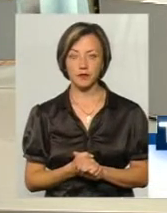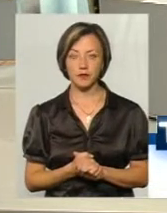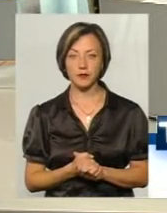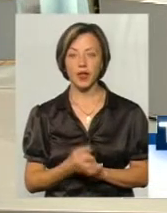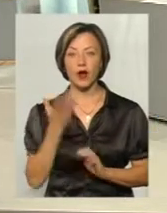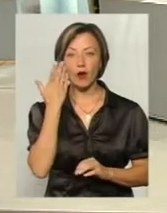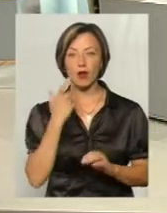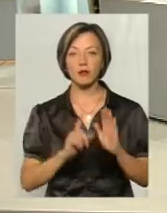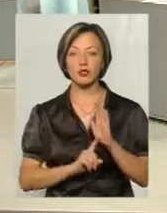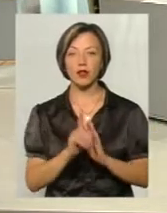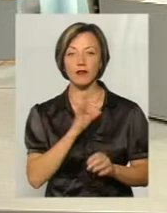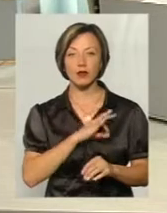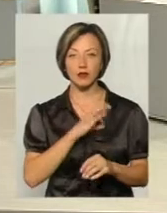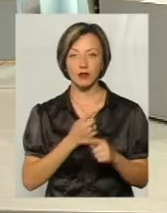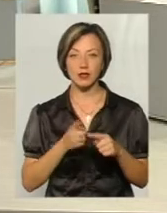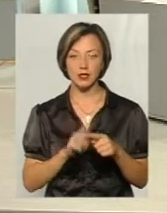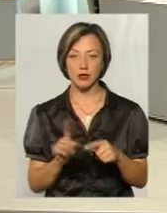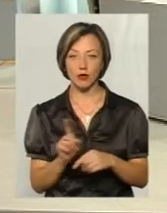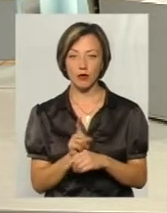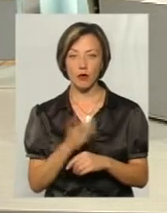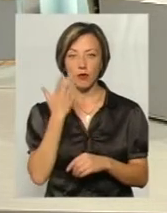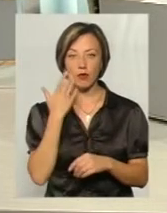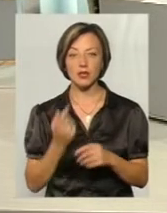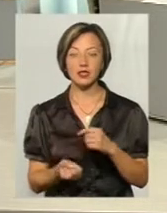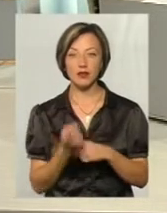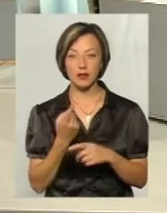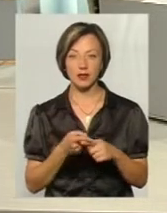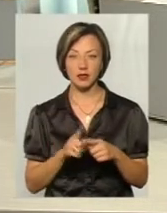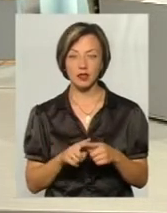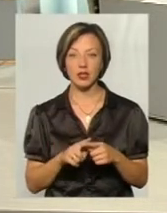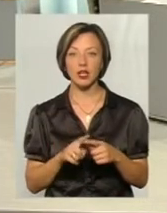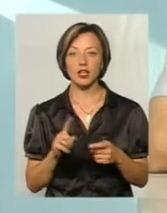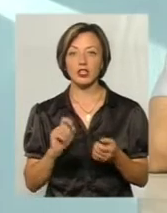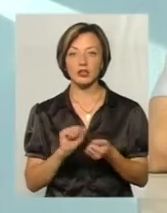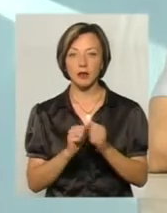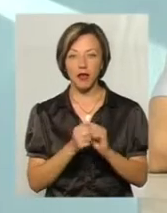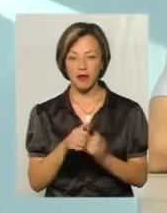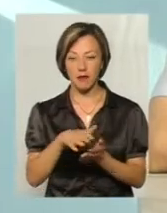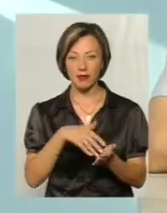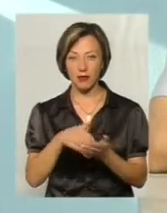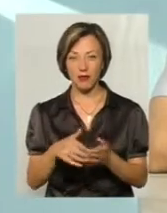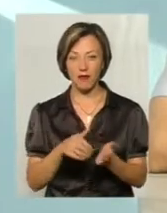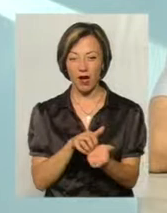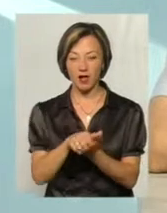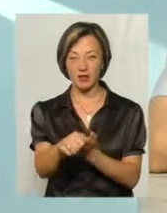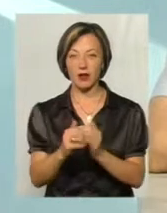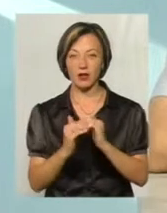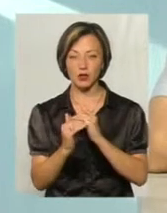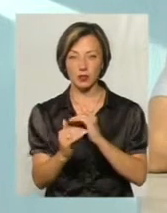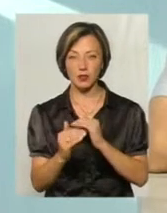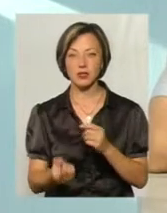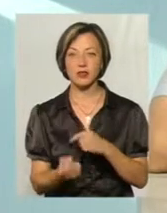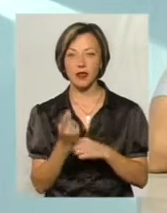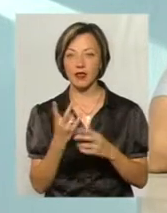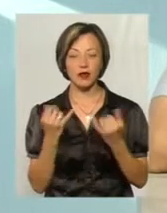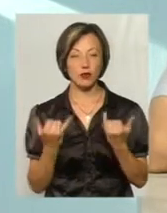Коли почали використовувати ці норми? І коли вони з'явились? Ну, щебенево-мастикова асфальтобетонна суміш